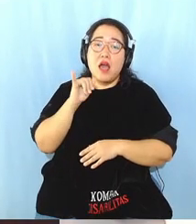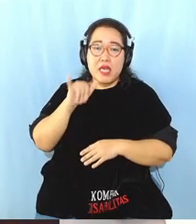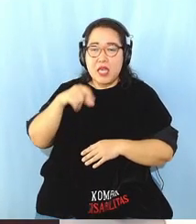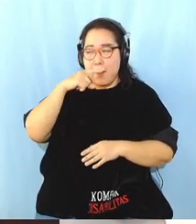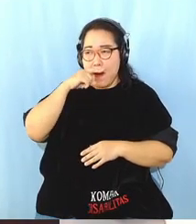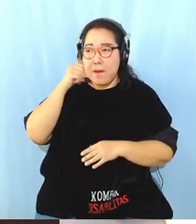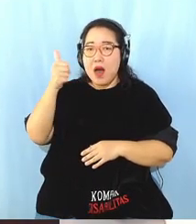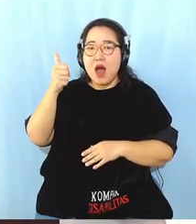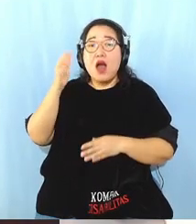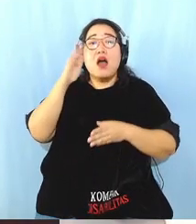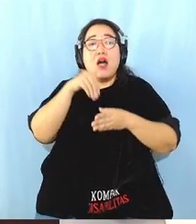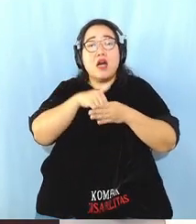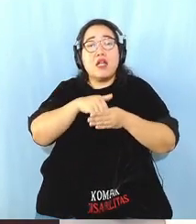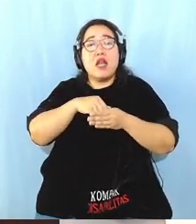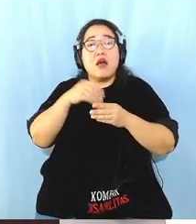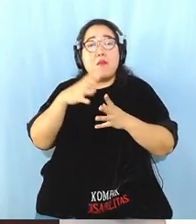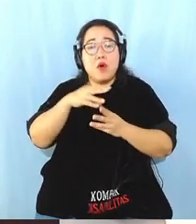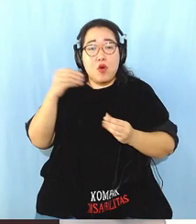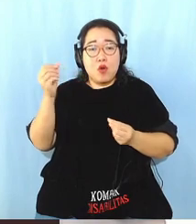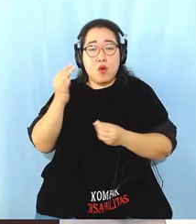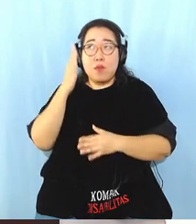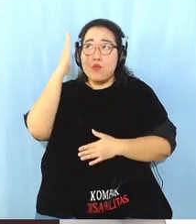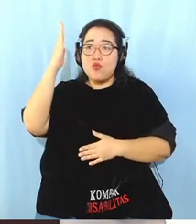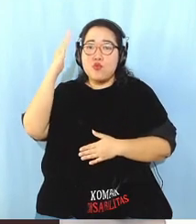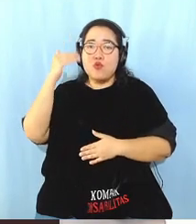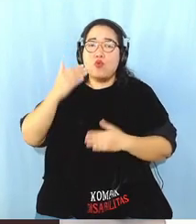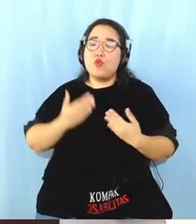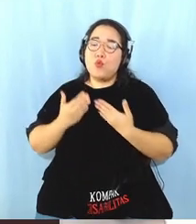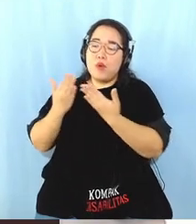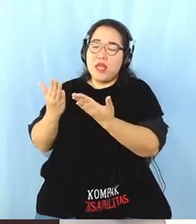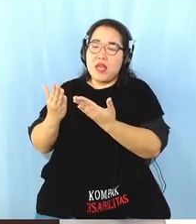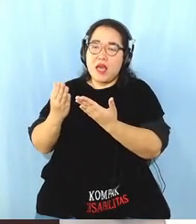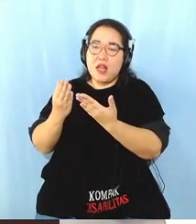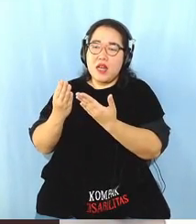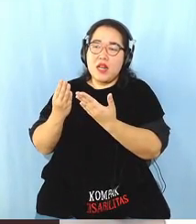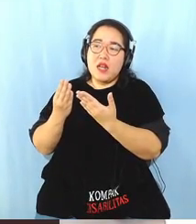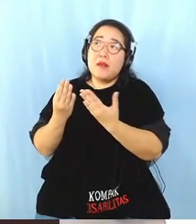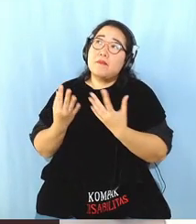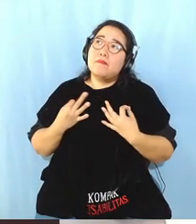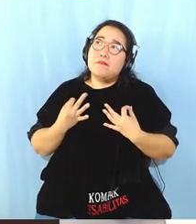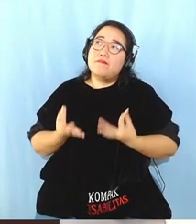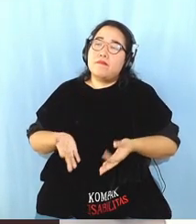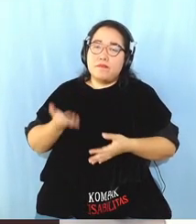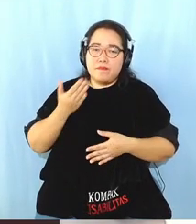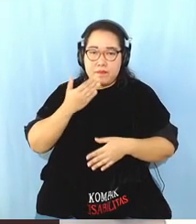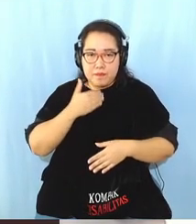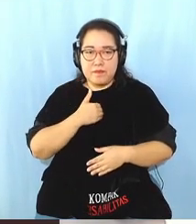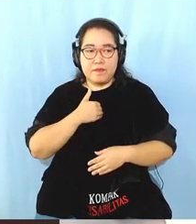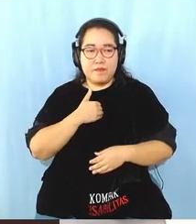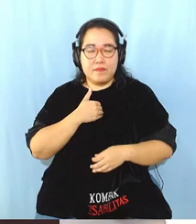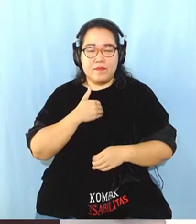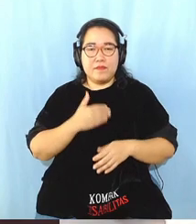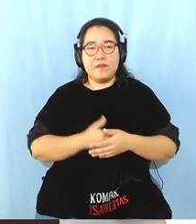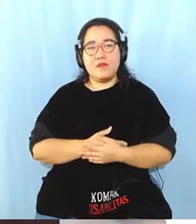Dia tahu kepada siapa dia menyerahkan dirinya tatkala dia mengalami